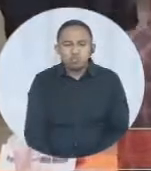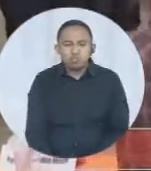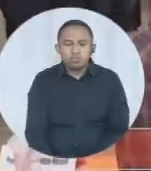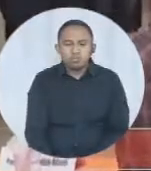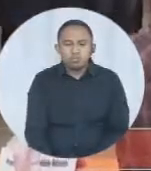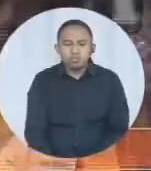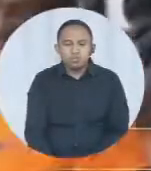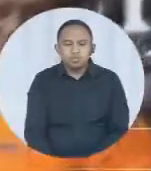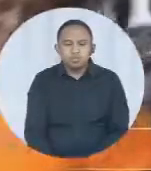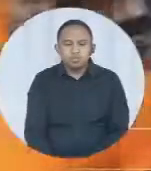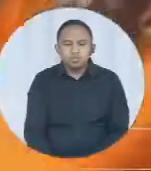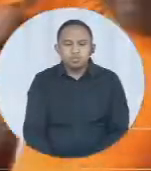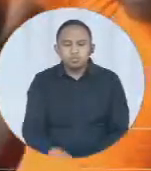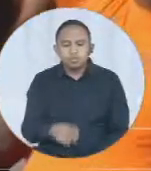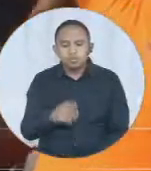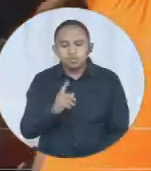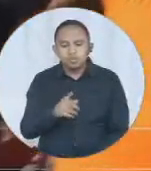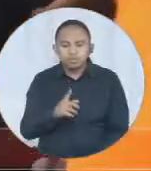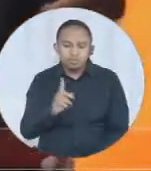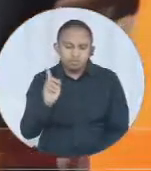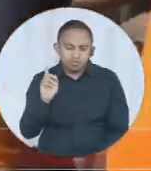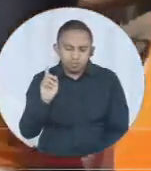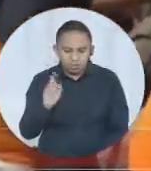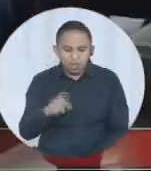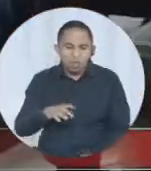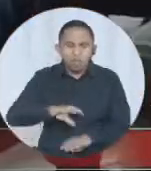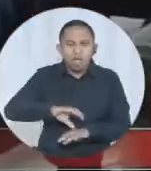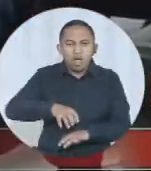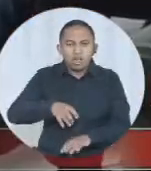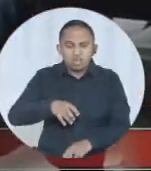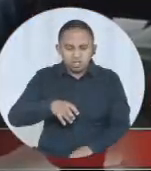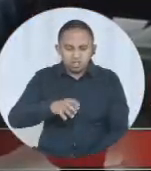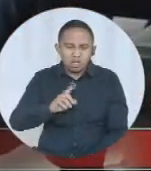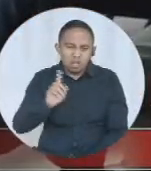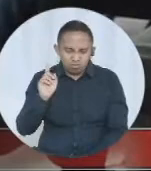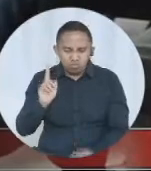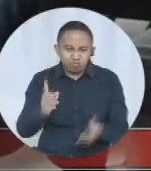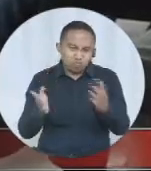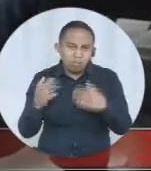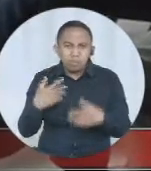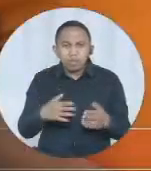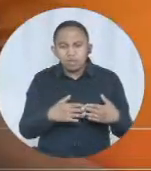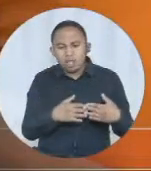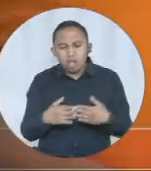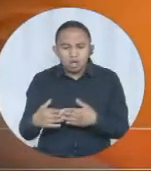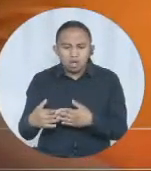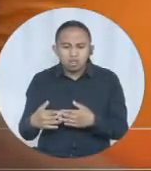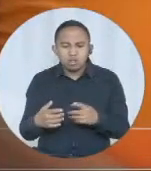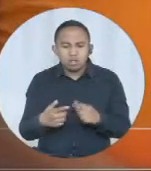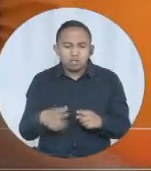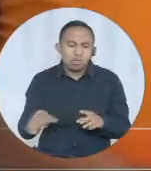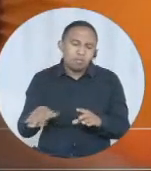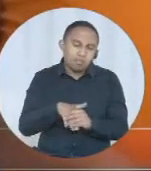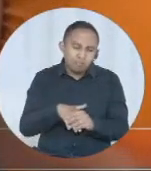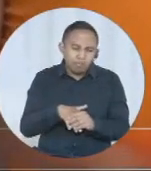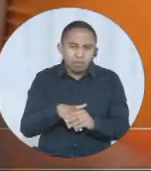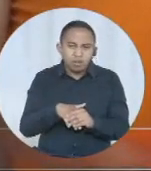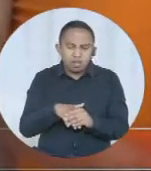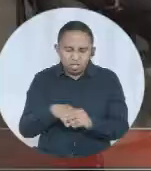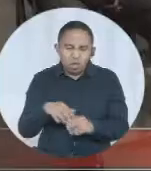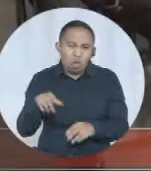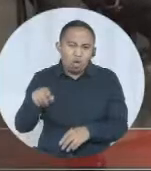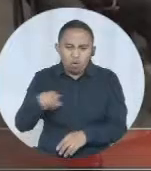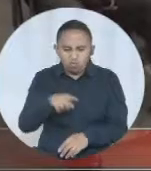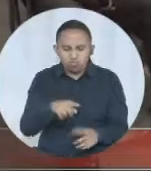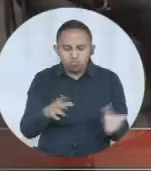maso indray ny antoko TGV Mapara amoromania ny antsoina ireo mpitarika sy mpikambana any amin'ny distrika efatra mandrafitra ny